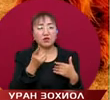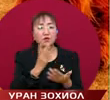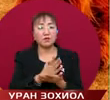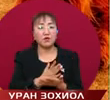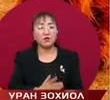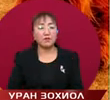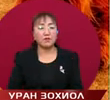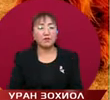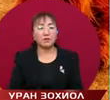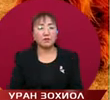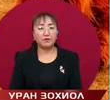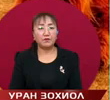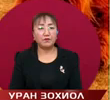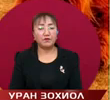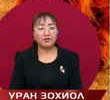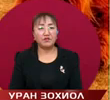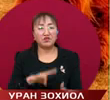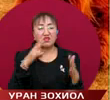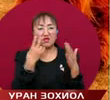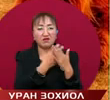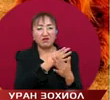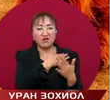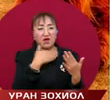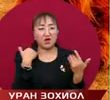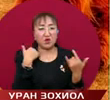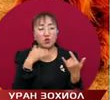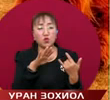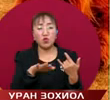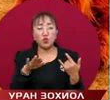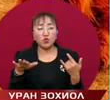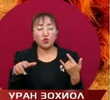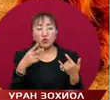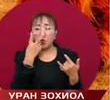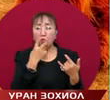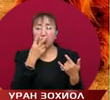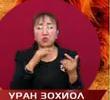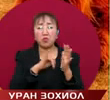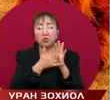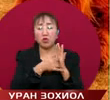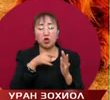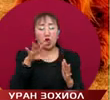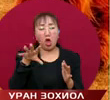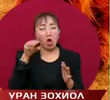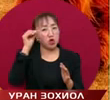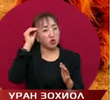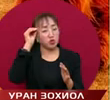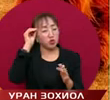Нэгдлийн төлөөлөгч хүүхдийн үйлсний учрыг ойлгосон болов уу? За юу гэж бодож байна?